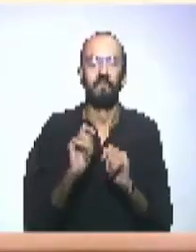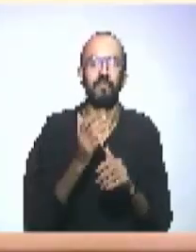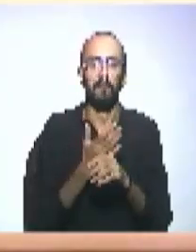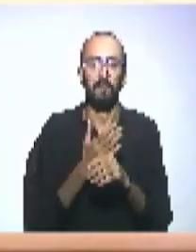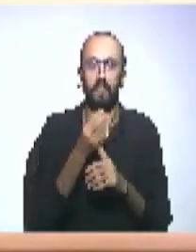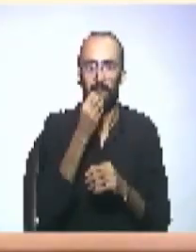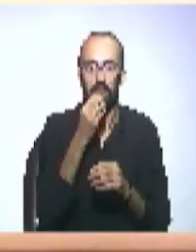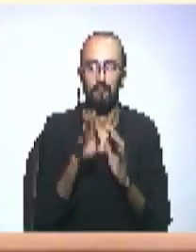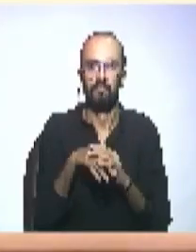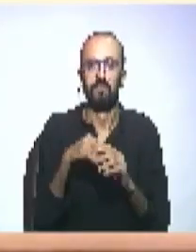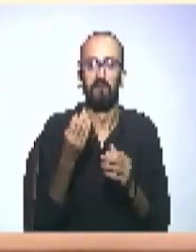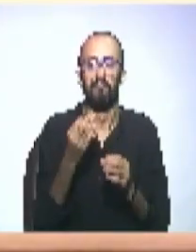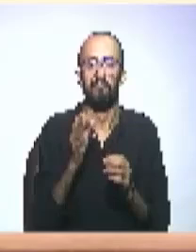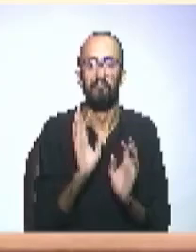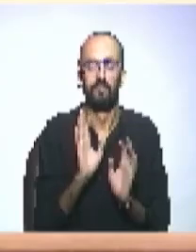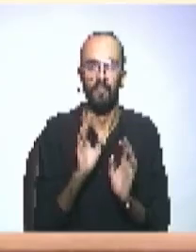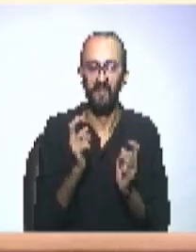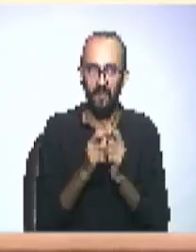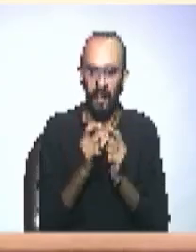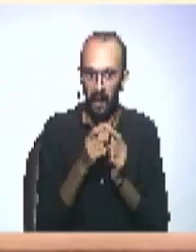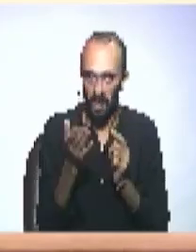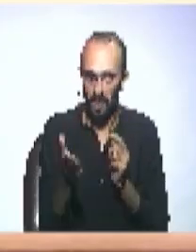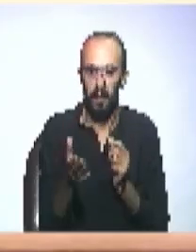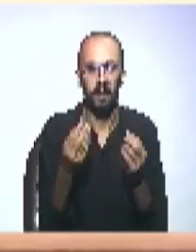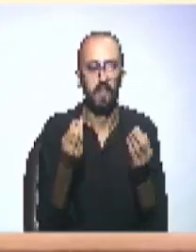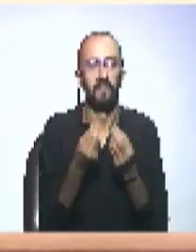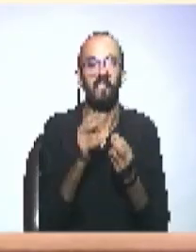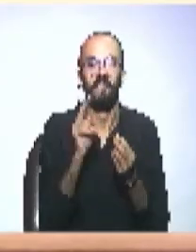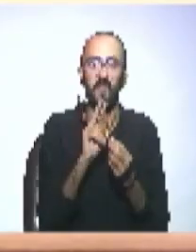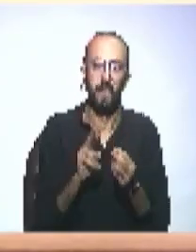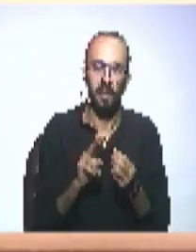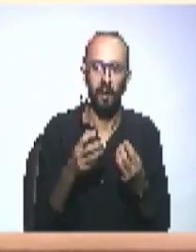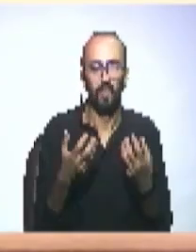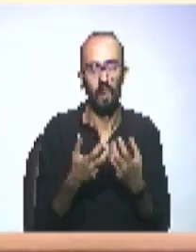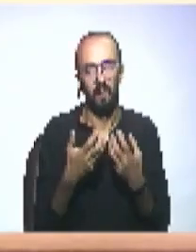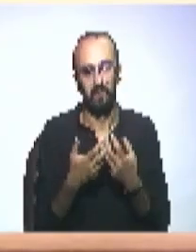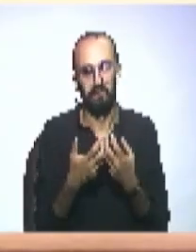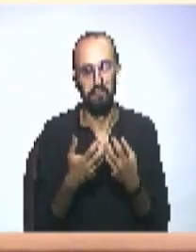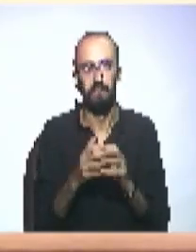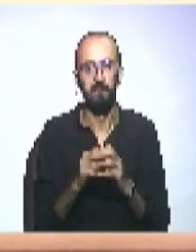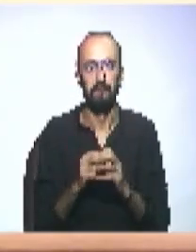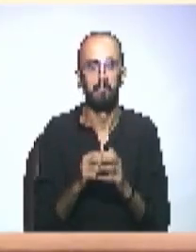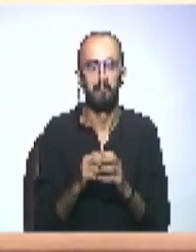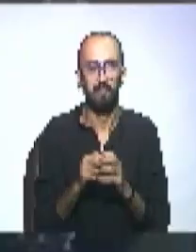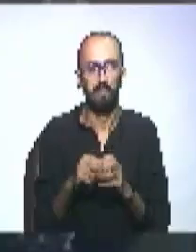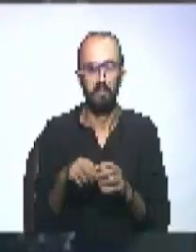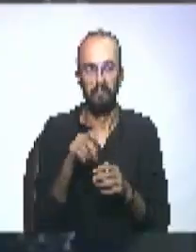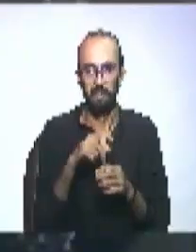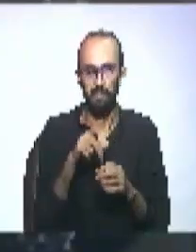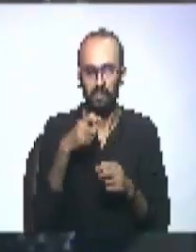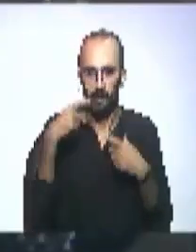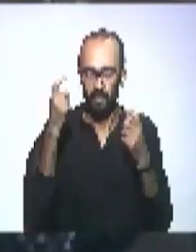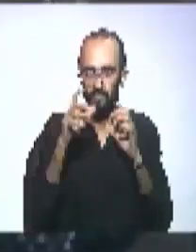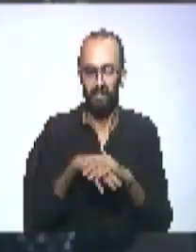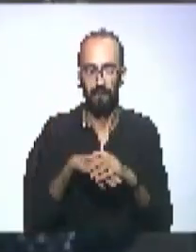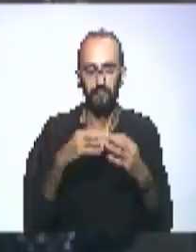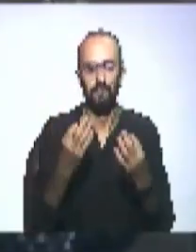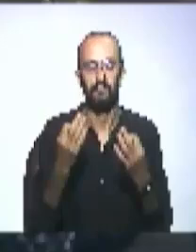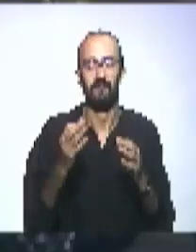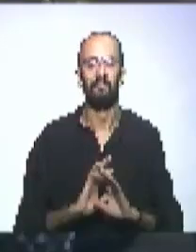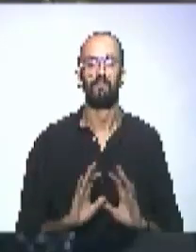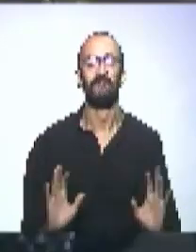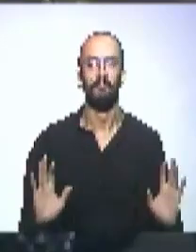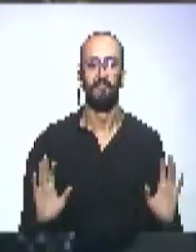بنستخدمها، يعني بنستخدم البروتين، بنستخدم معاه الفيتامينات في الخضار. فيعني الشيف مظبط الاولاد بقى ان